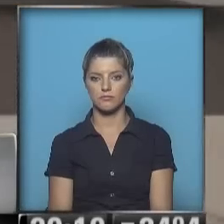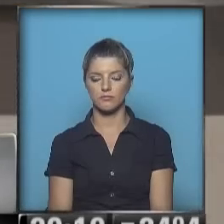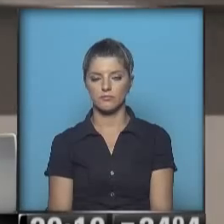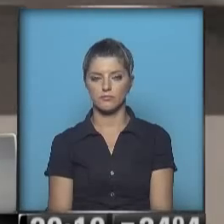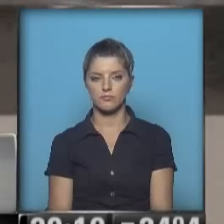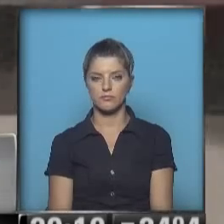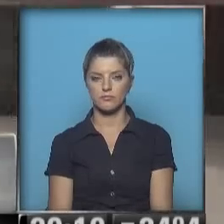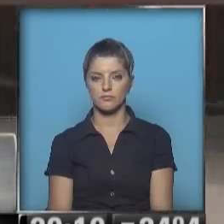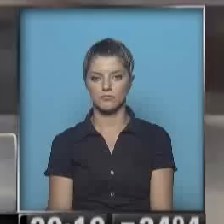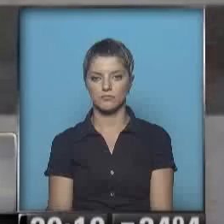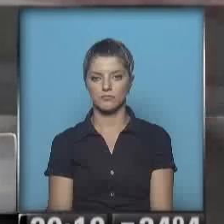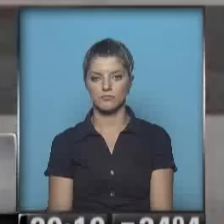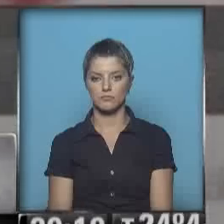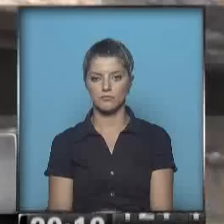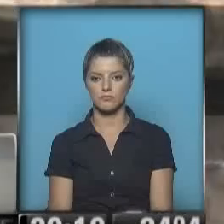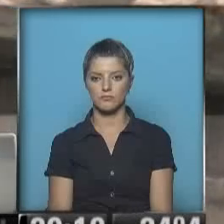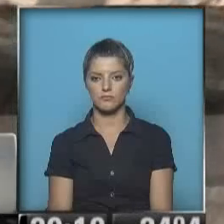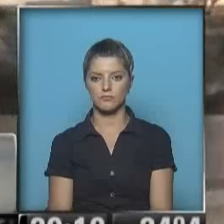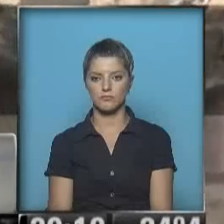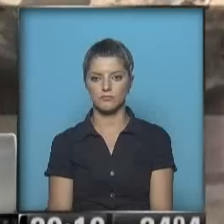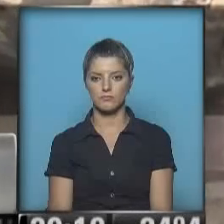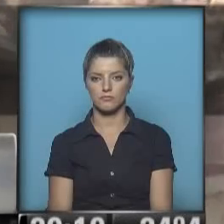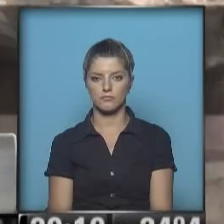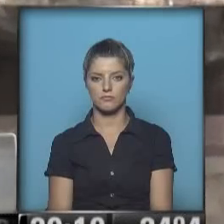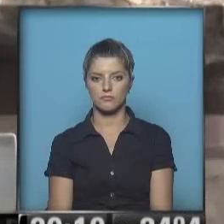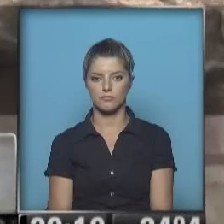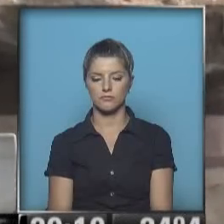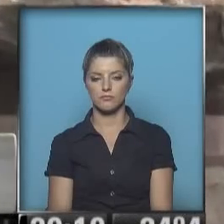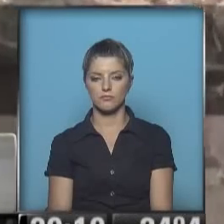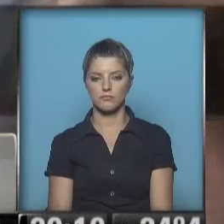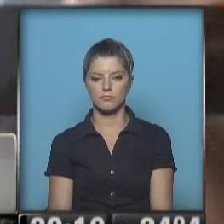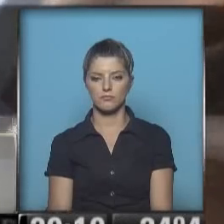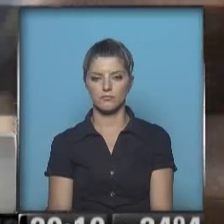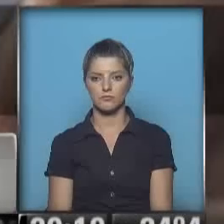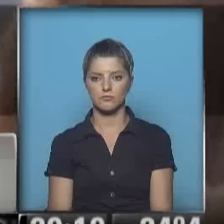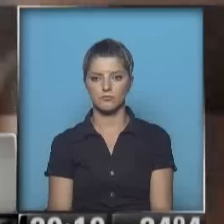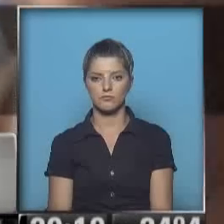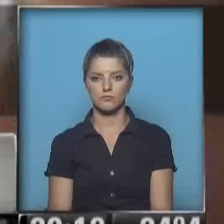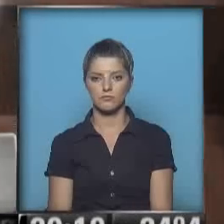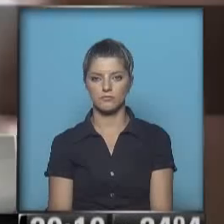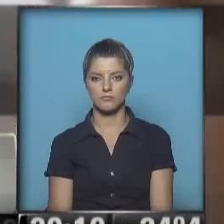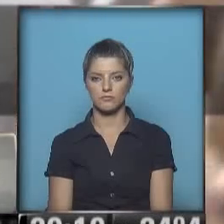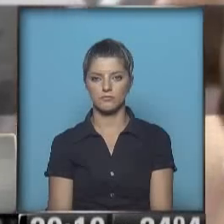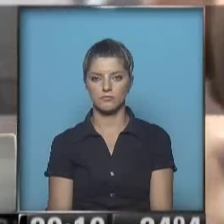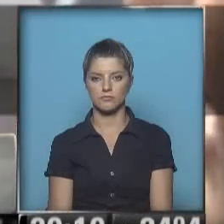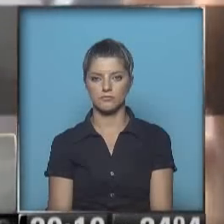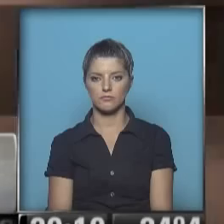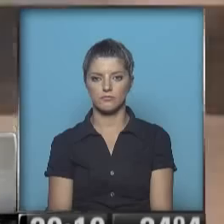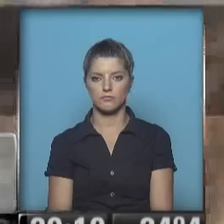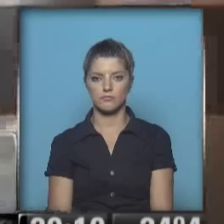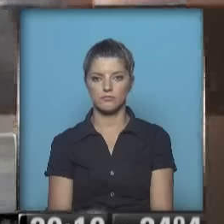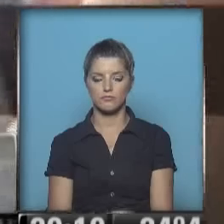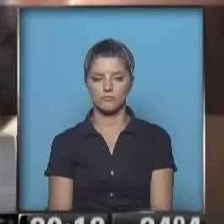थोड़ी हल्की हुई तो आर्मी वाले आए हमें रेस्क्यू किया लेकिन जैसे हम बाहर निकले तो वहां पे हमने देखा कि रस्तों में कॉरिडोर्स में हमारे